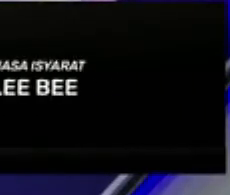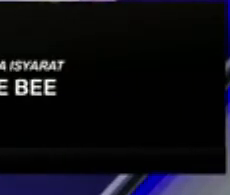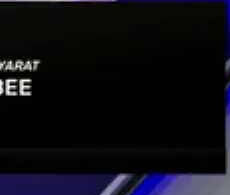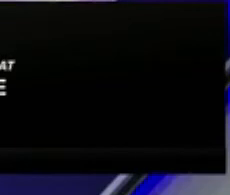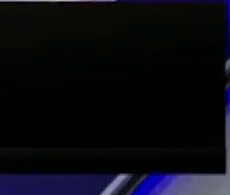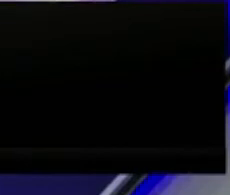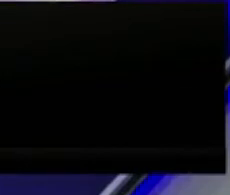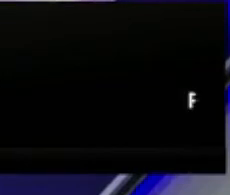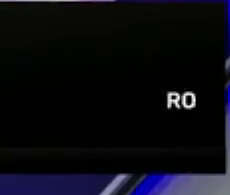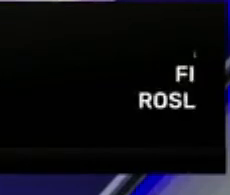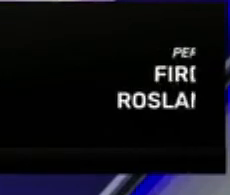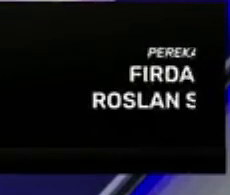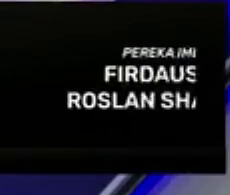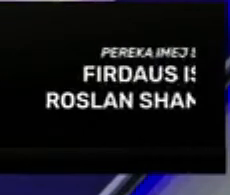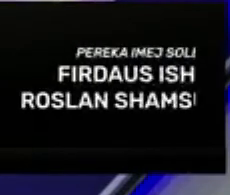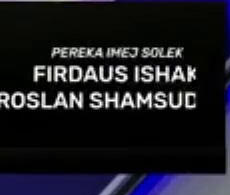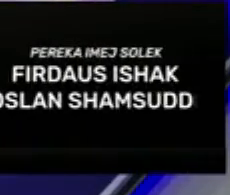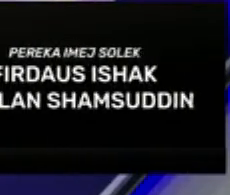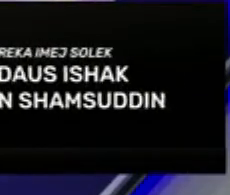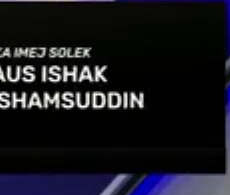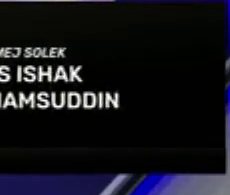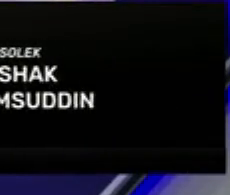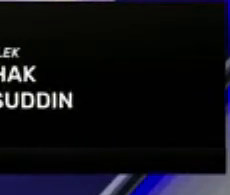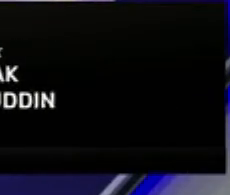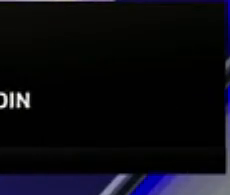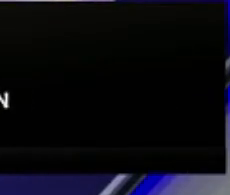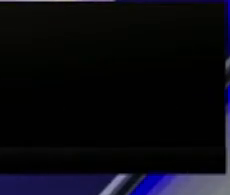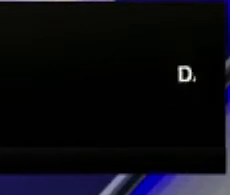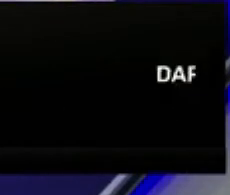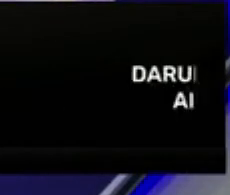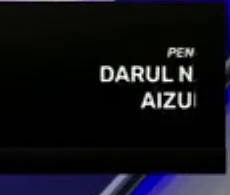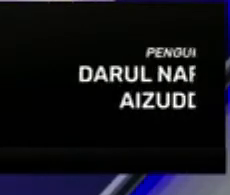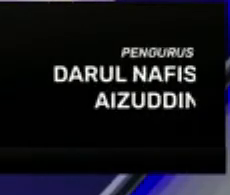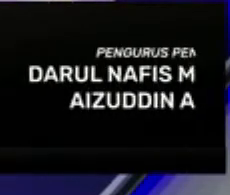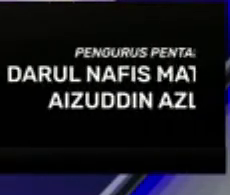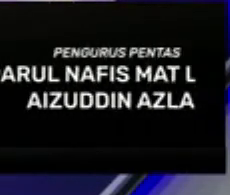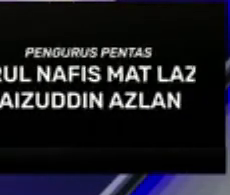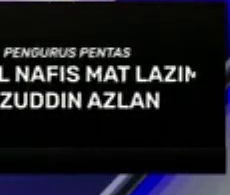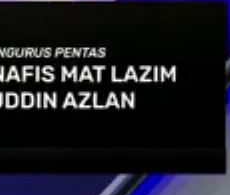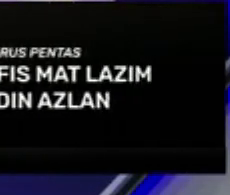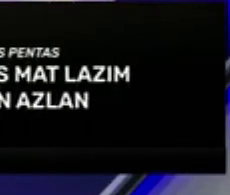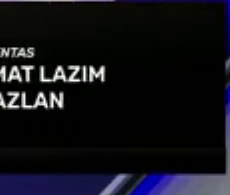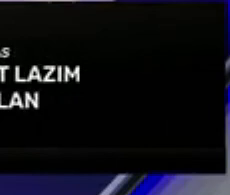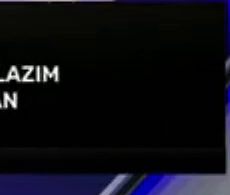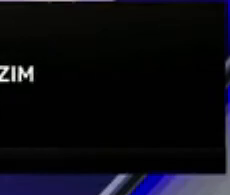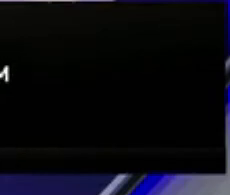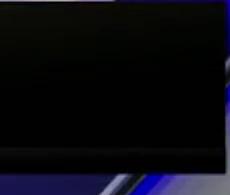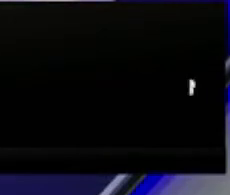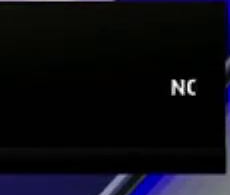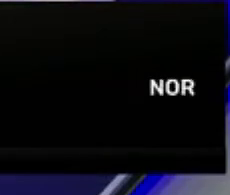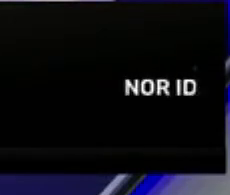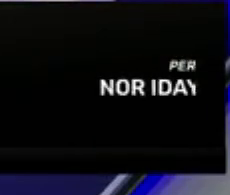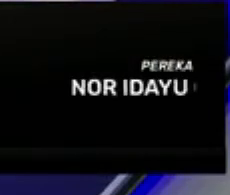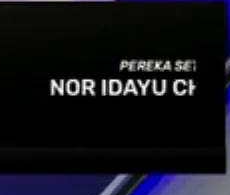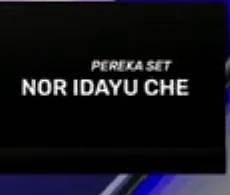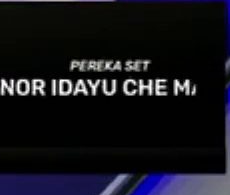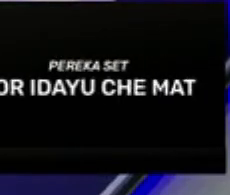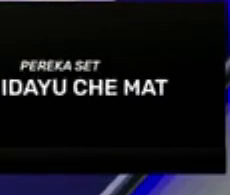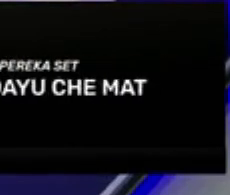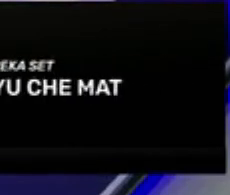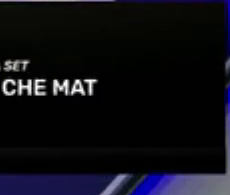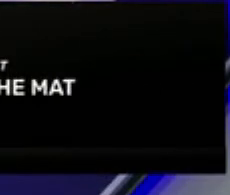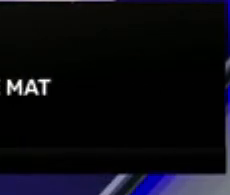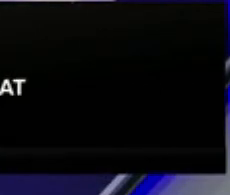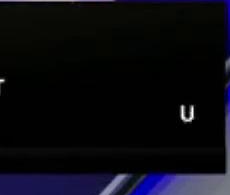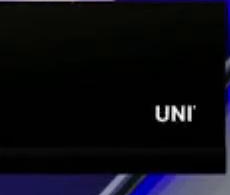disambung lagi dalam masyrakat menteri-menteri digital Asian pada HG esok dan dusel dana kepada semua yang